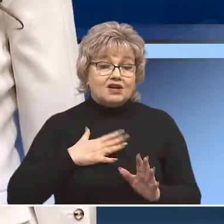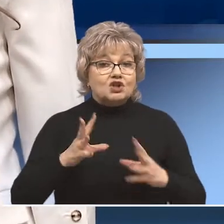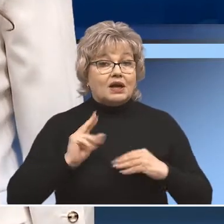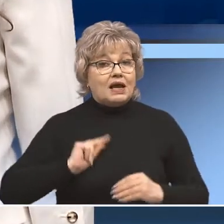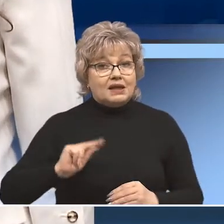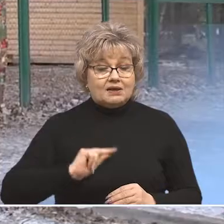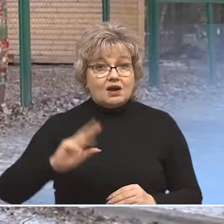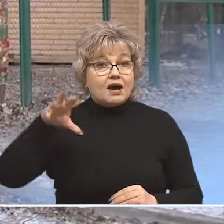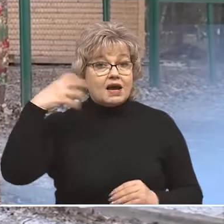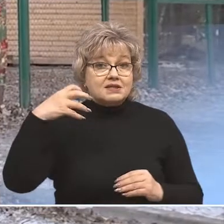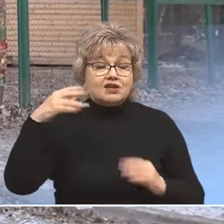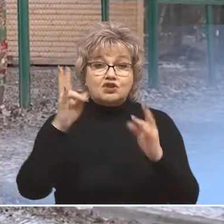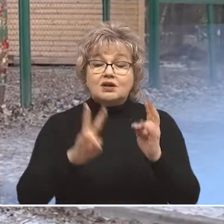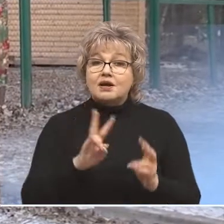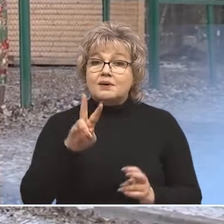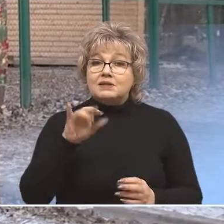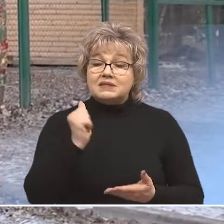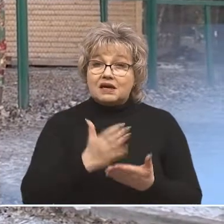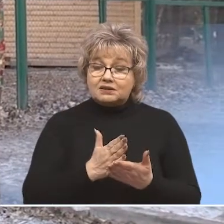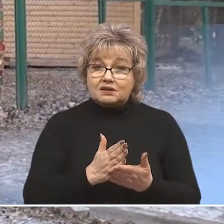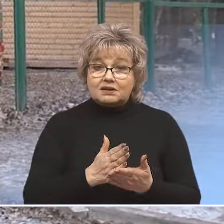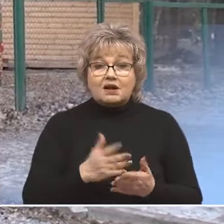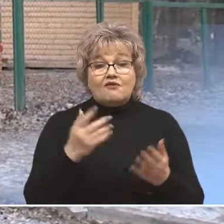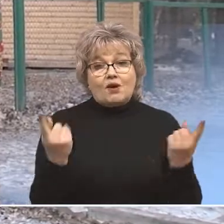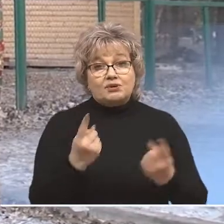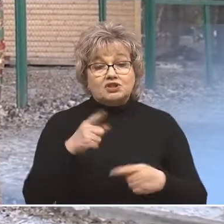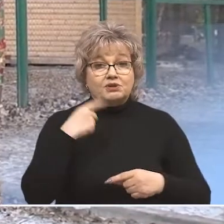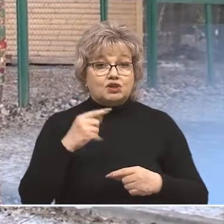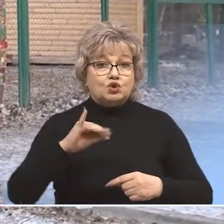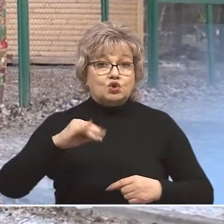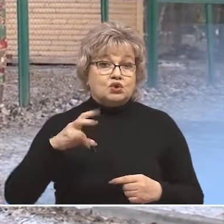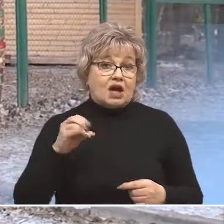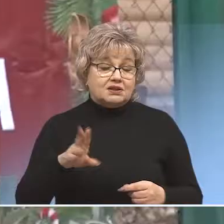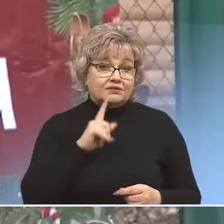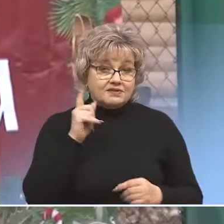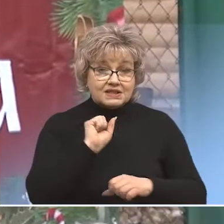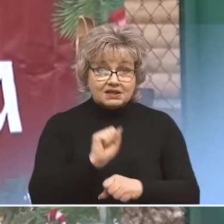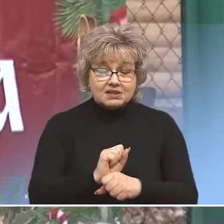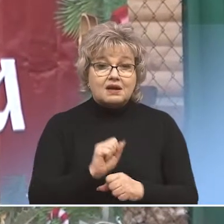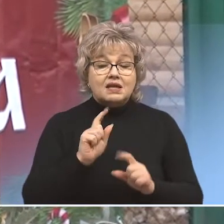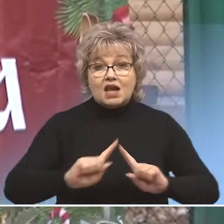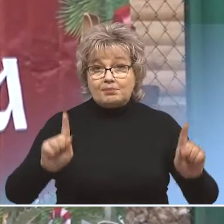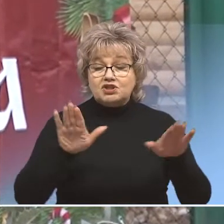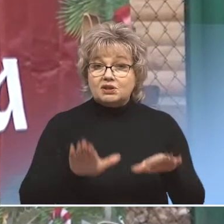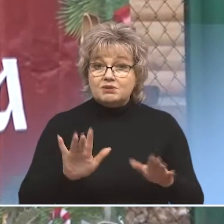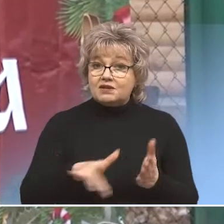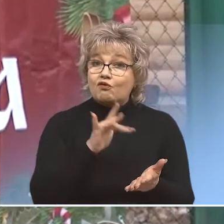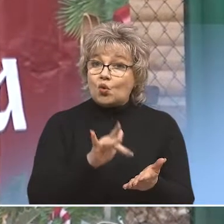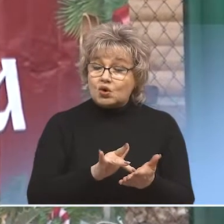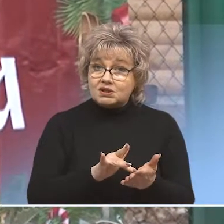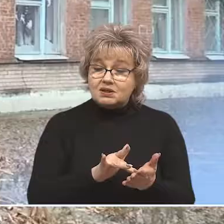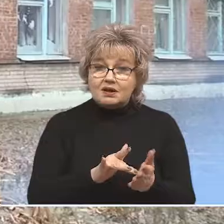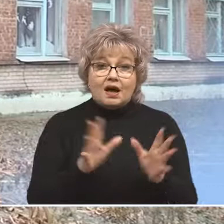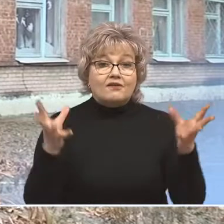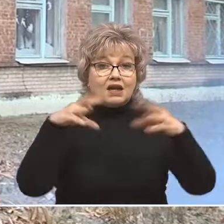и наши коллеги. Казачий эколого-биологический центр в простонародье станции Юнатов. Пожалуй, одно из самых необычных мест в